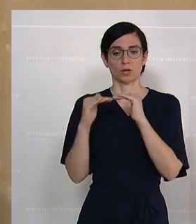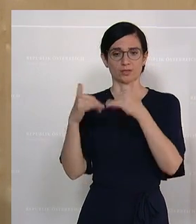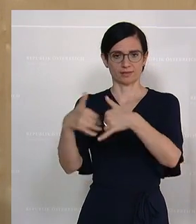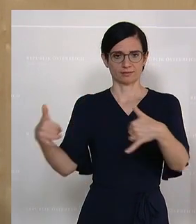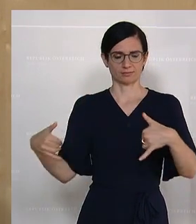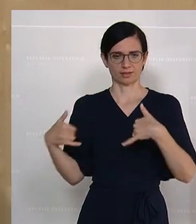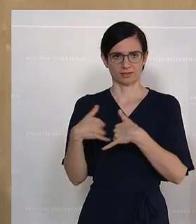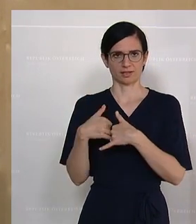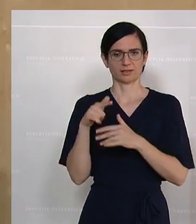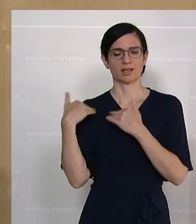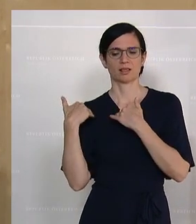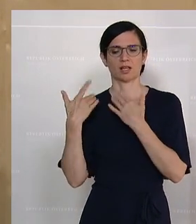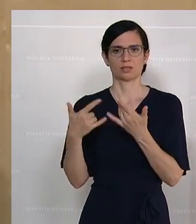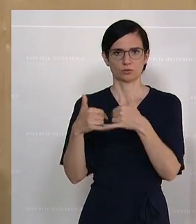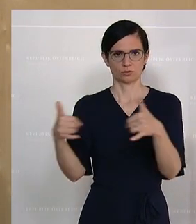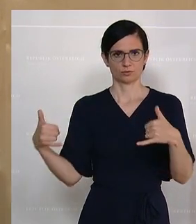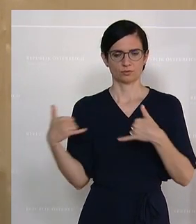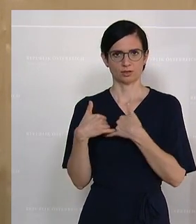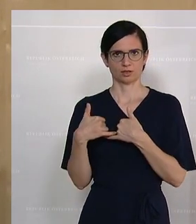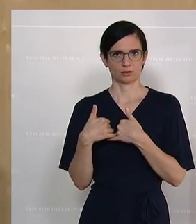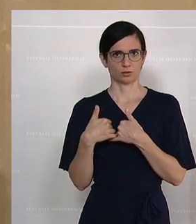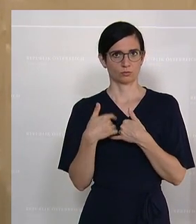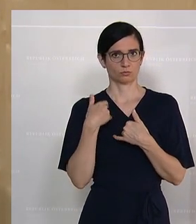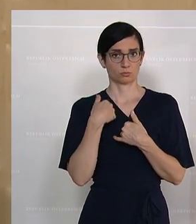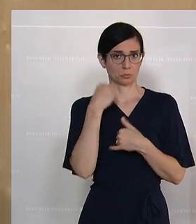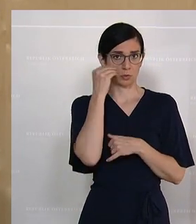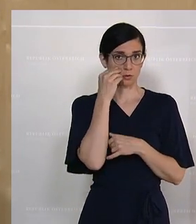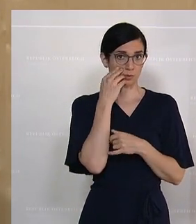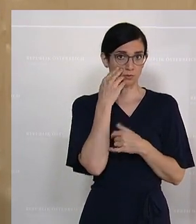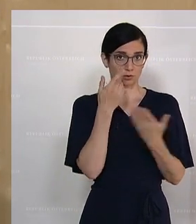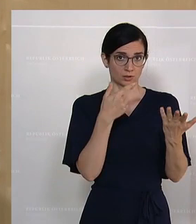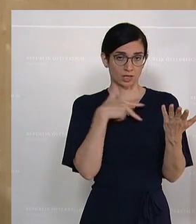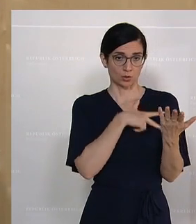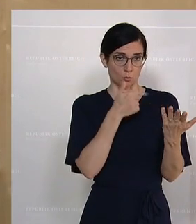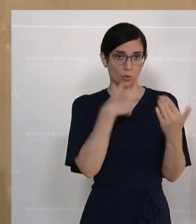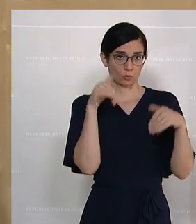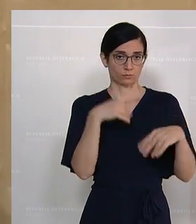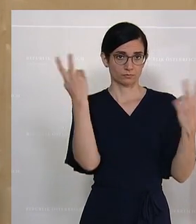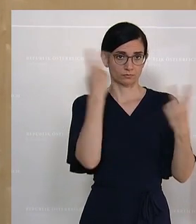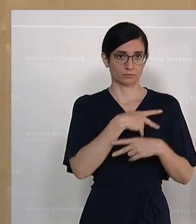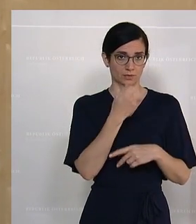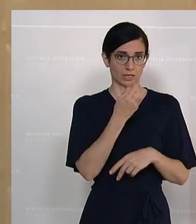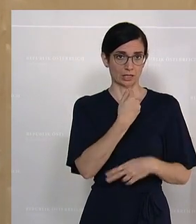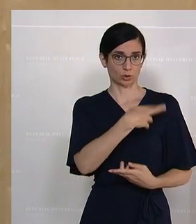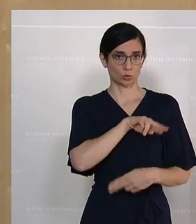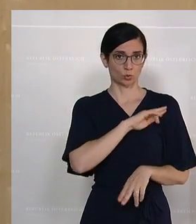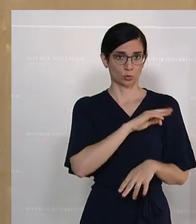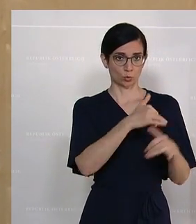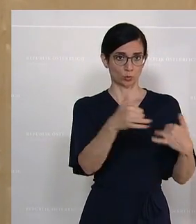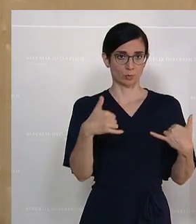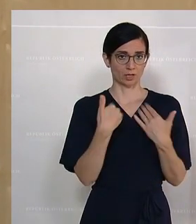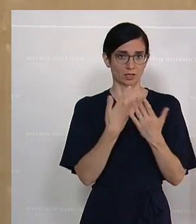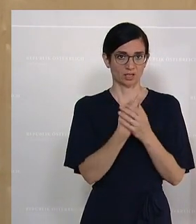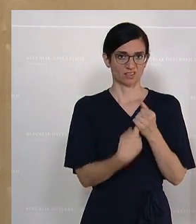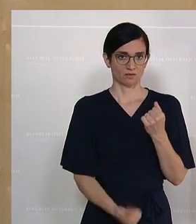die haben gemeint das müsste ihnen eigentlich gut passen von der sozialdemokratie ein geld zurück paket nachdem die inflation